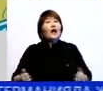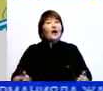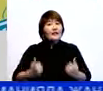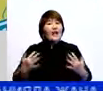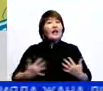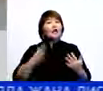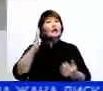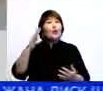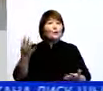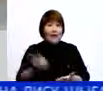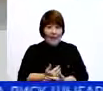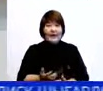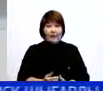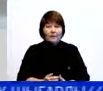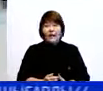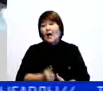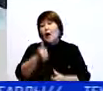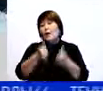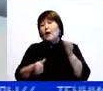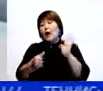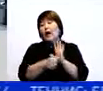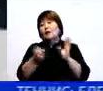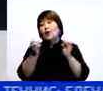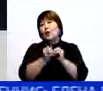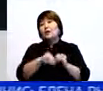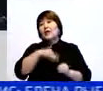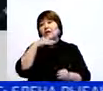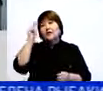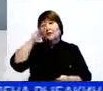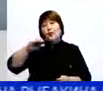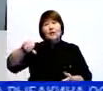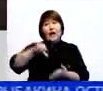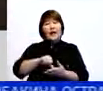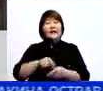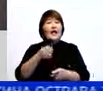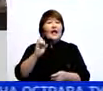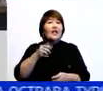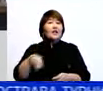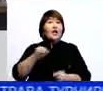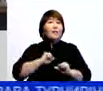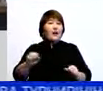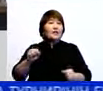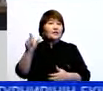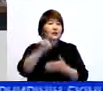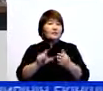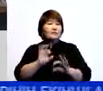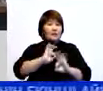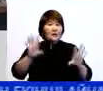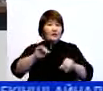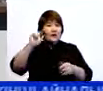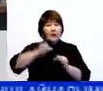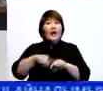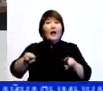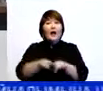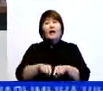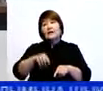ынталандыру болып табылады. Байқау 6-10 сынып оқушылар арасында Едіге батыр жырын жатқа айтудан өтеді. Қатысушылар қосымша Алтын